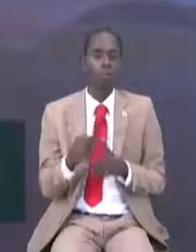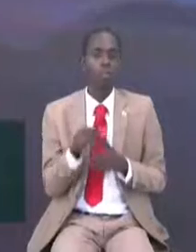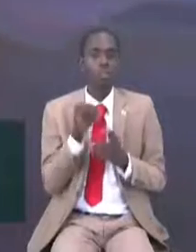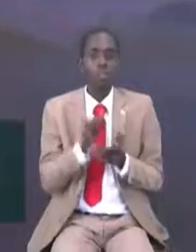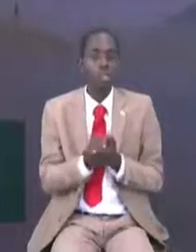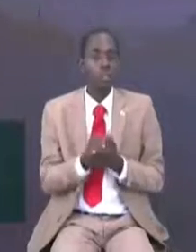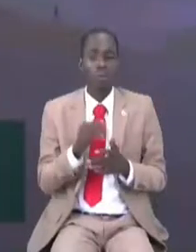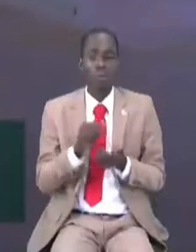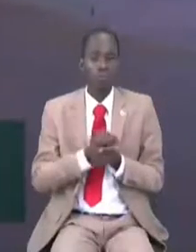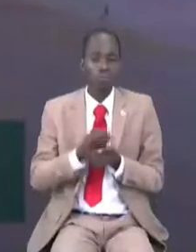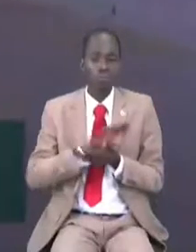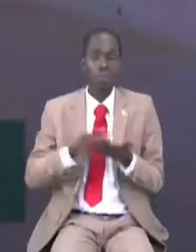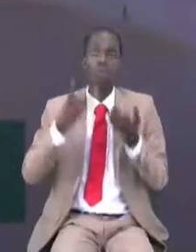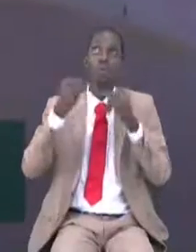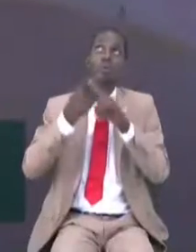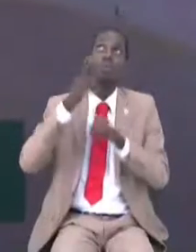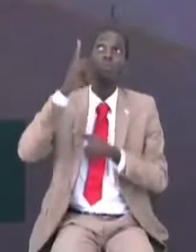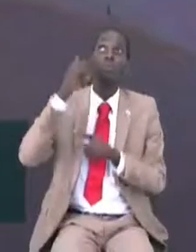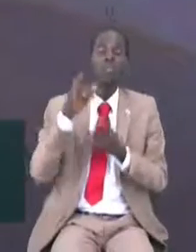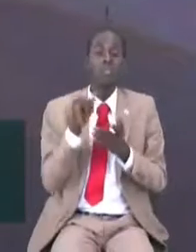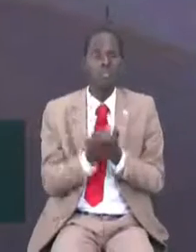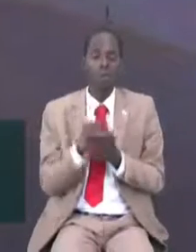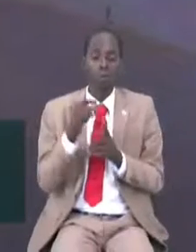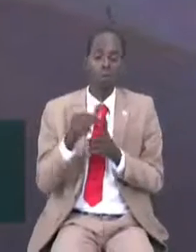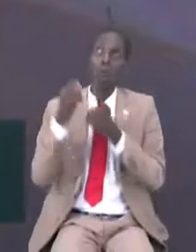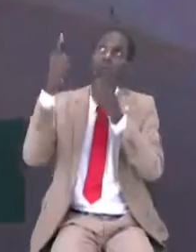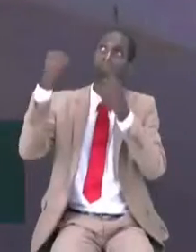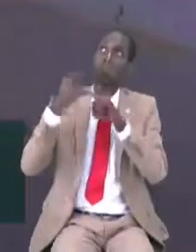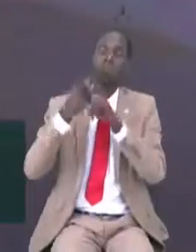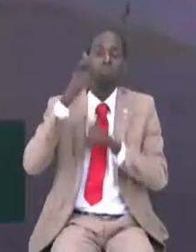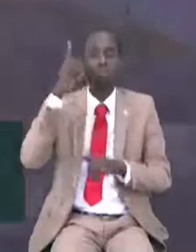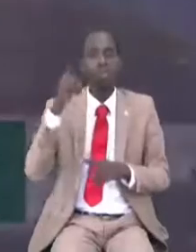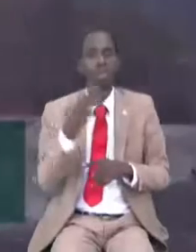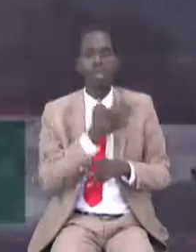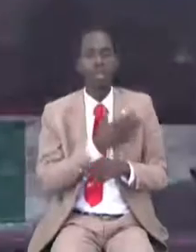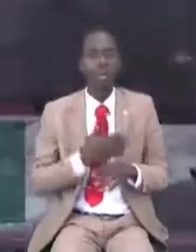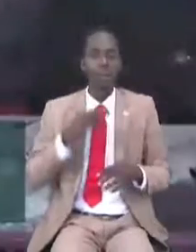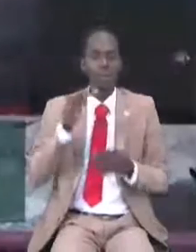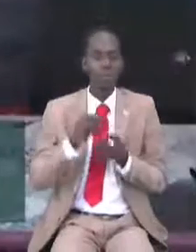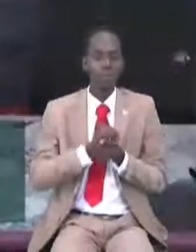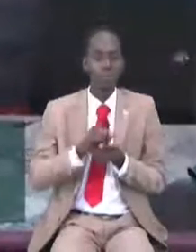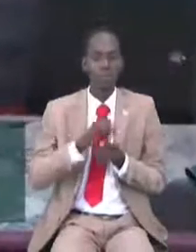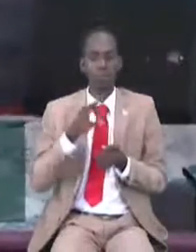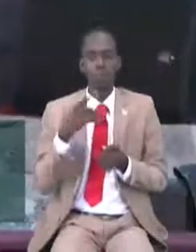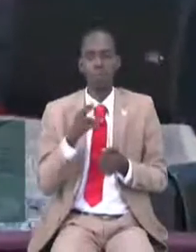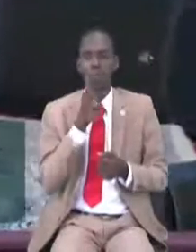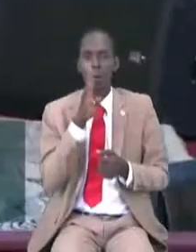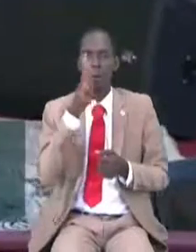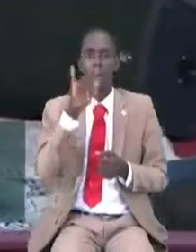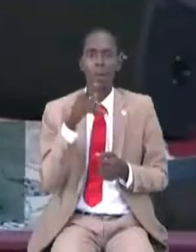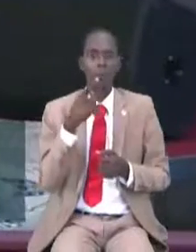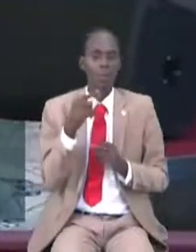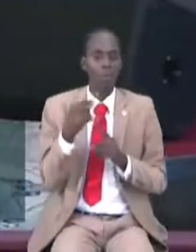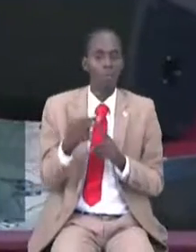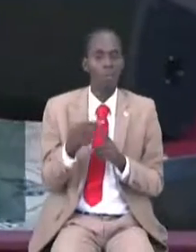La parole provient de lui. Par le baptême d'eau. 27 dit, afin de faire paraître devant lui